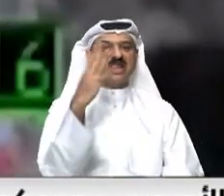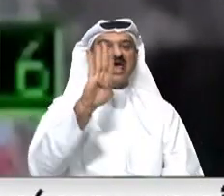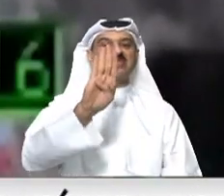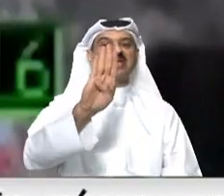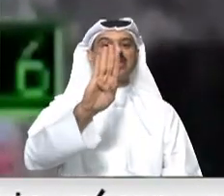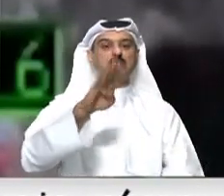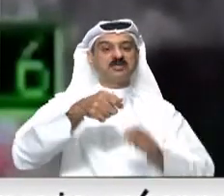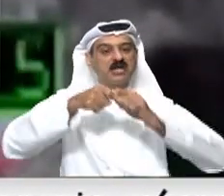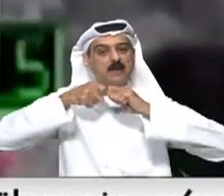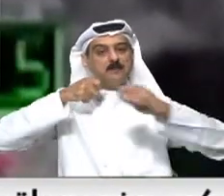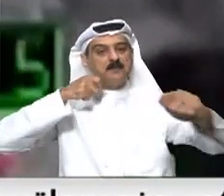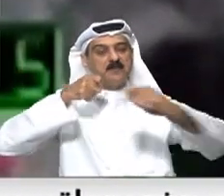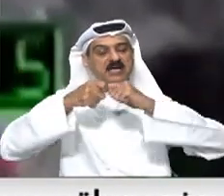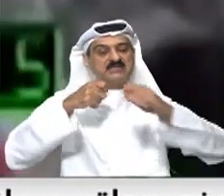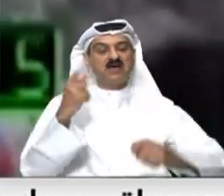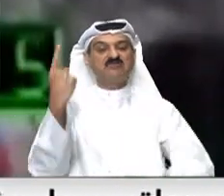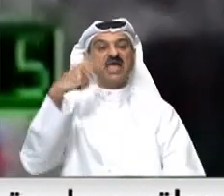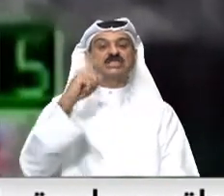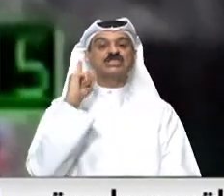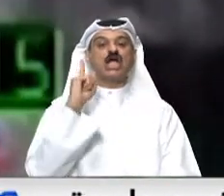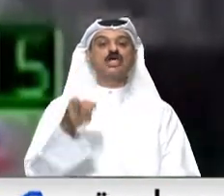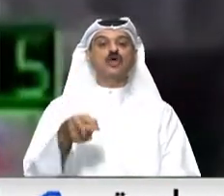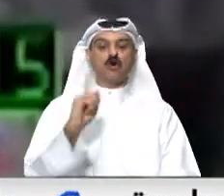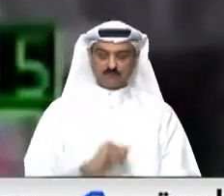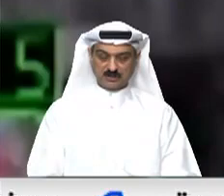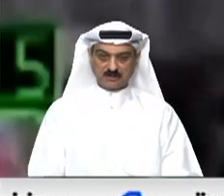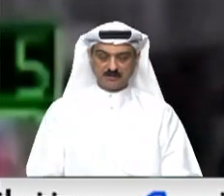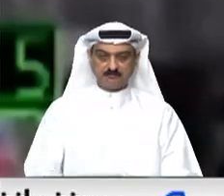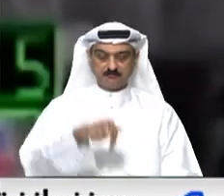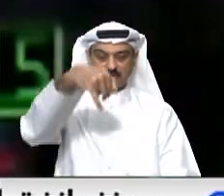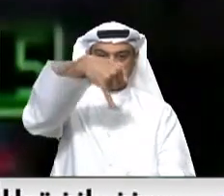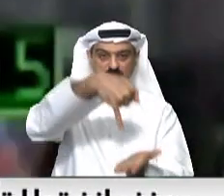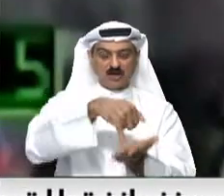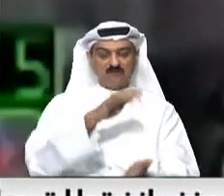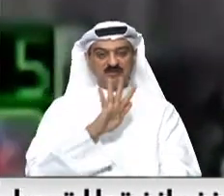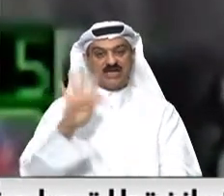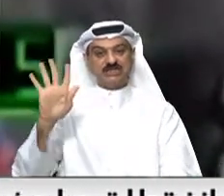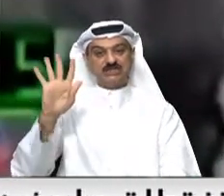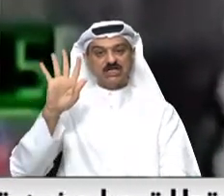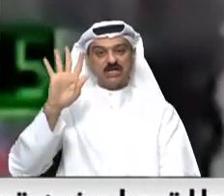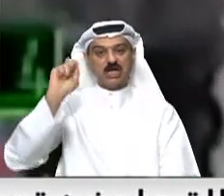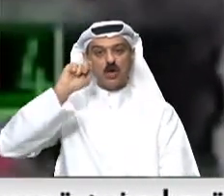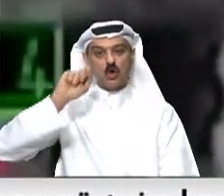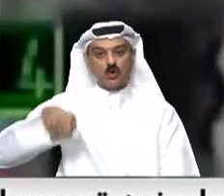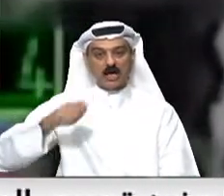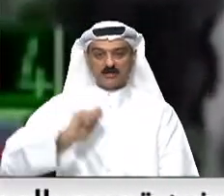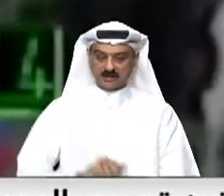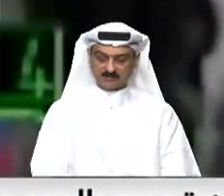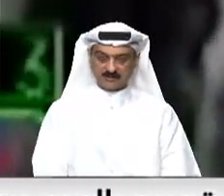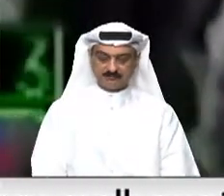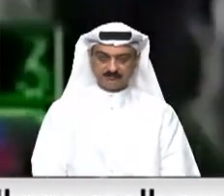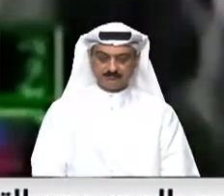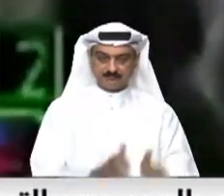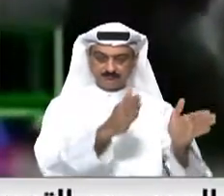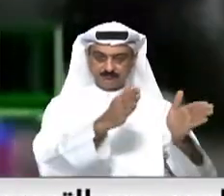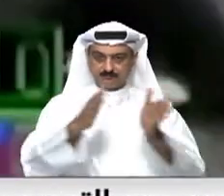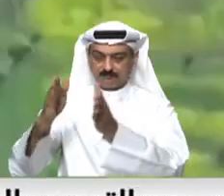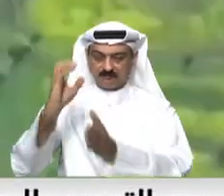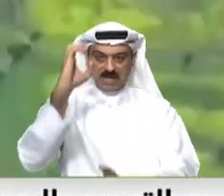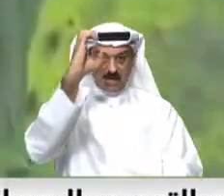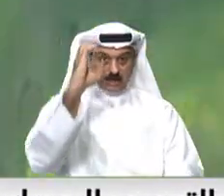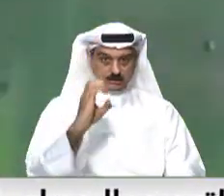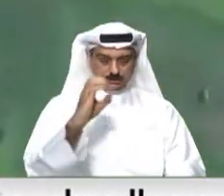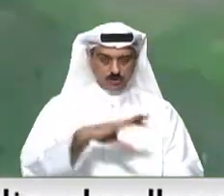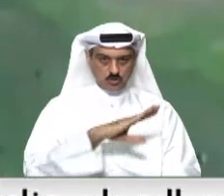خلال الايام العشره الماضيه في منطقه بخموت شرقي البلاد اما في الجنوب فقالت ان الجيش